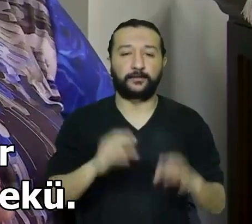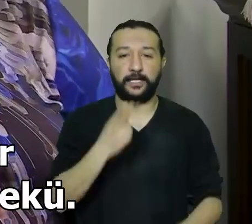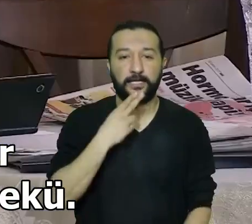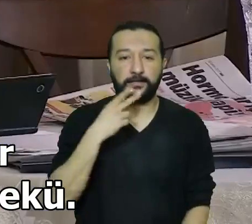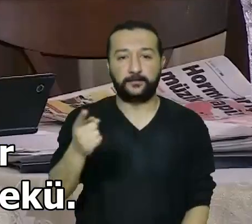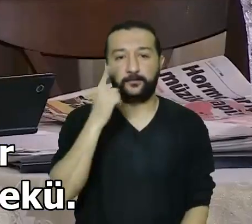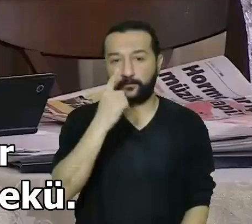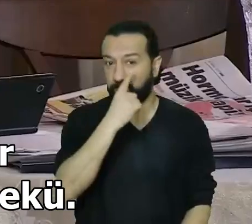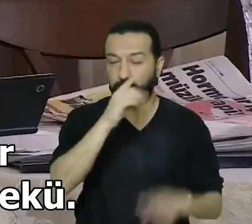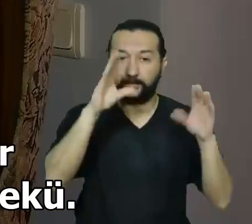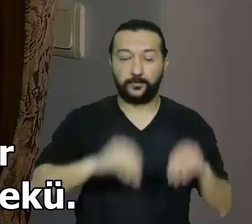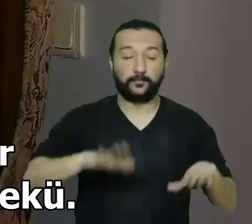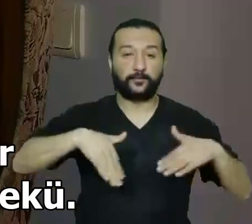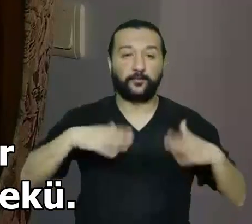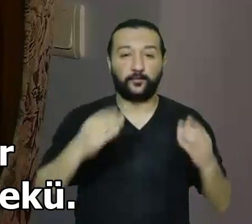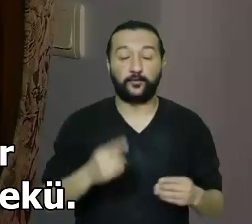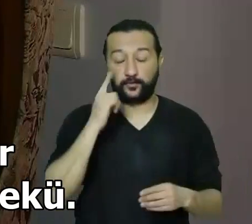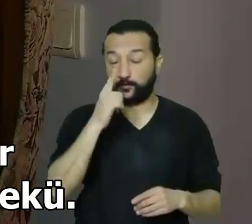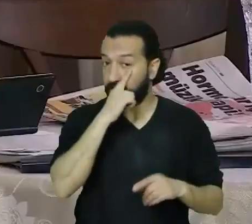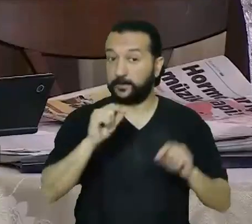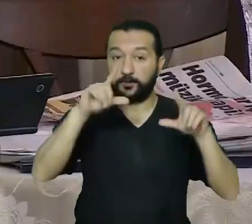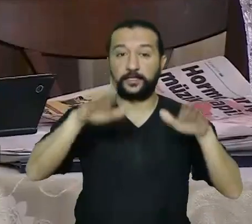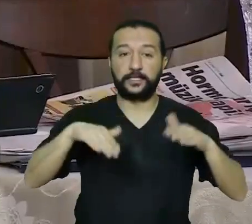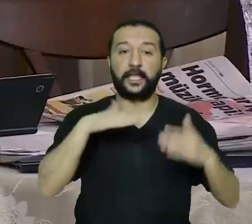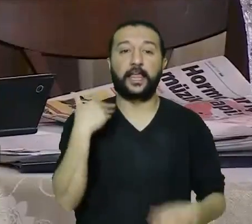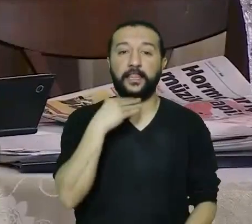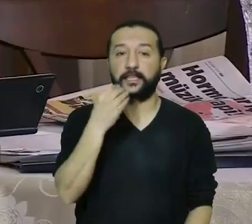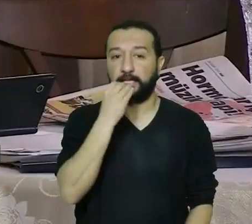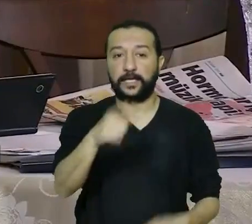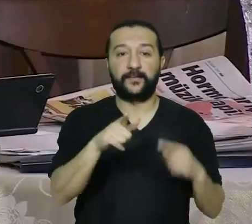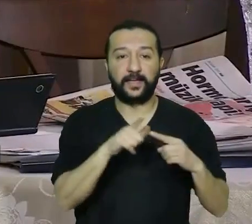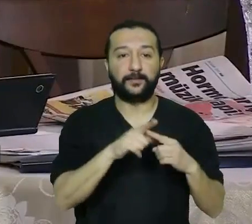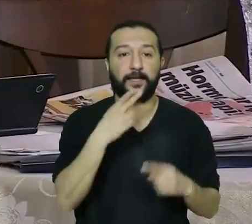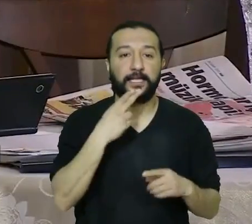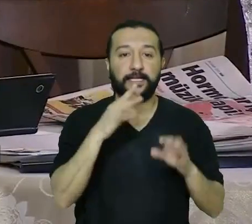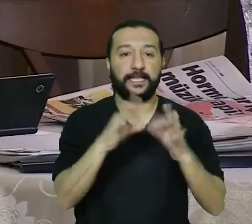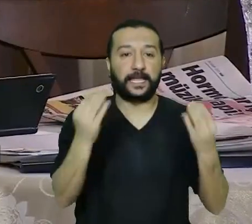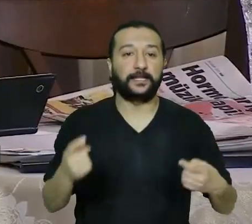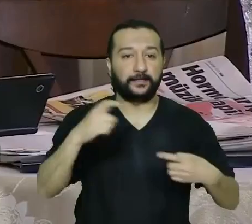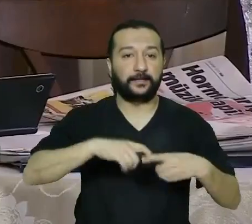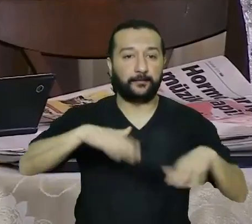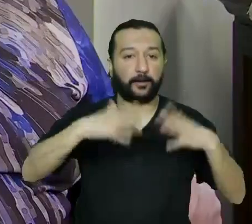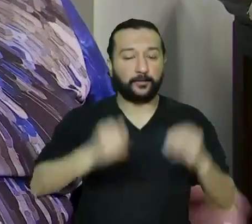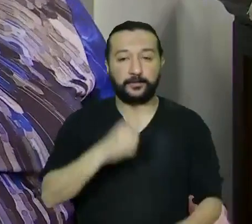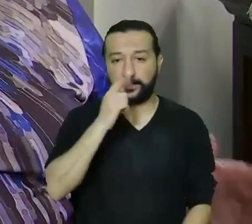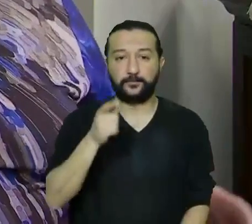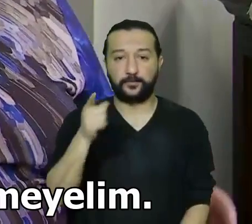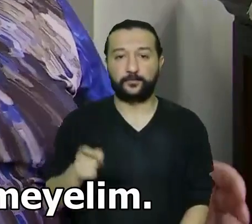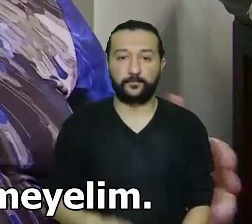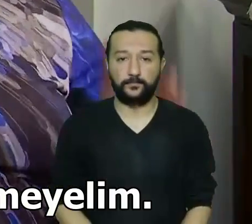kadın gözünü yumuyor barbekü. Gözünü açıyor barbekü. Ya Fatma Hanım ne alakası var barbeküyle ya?